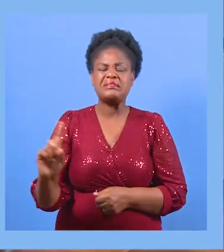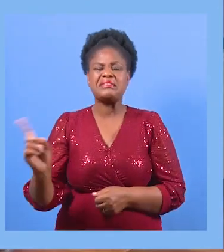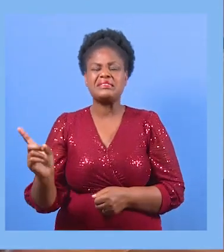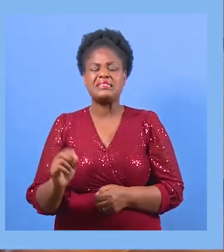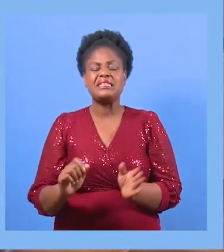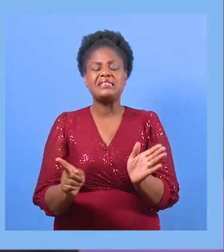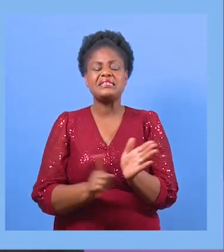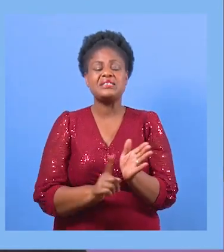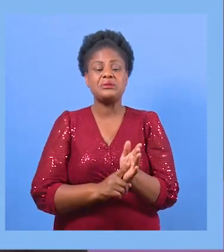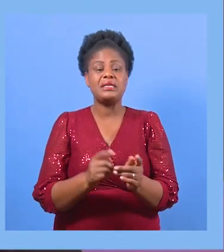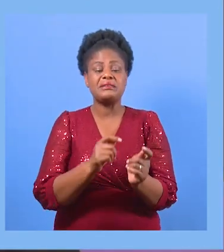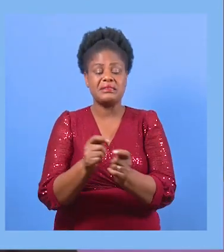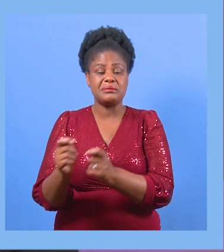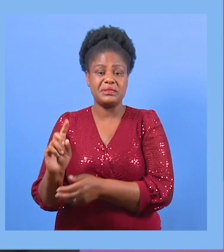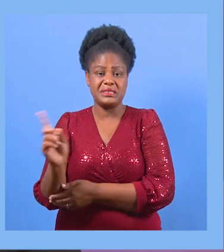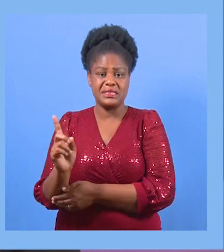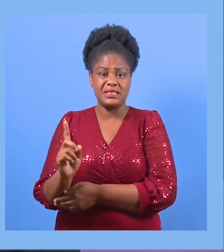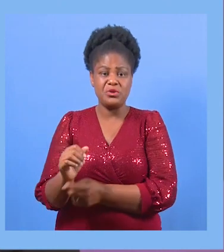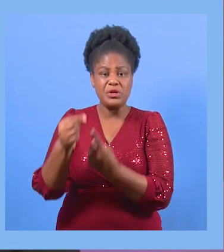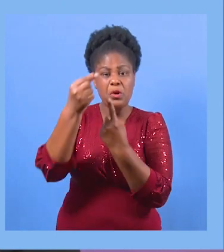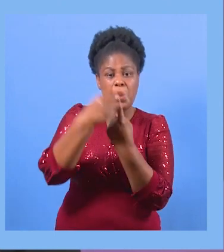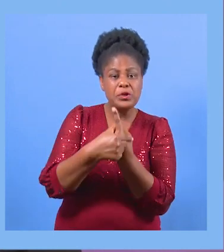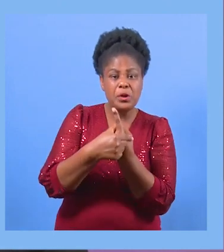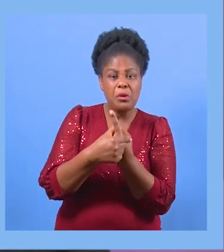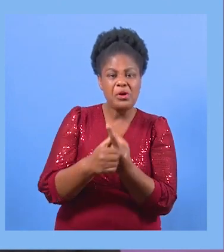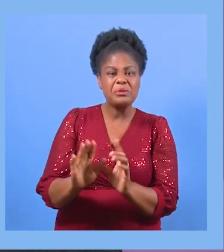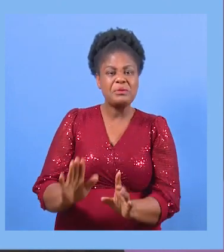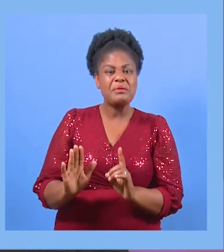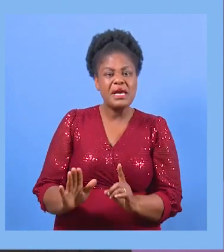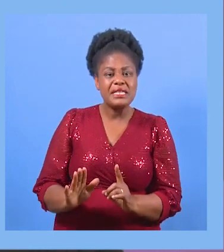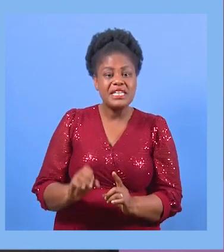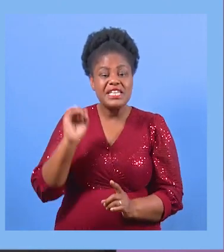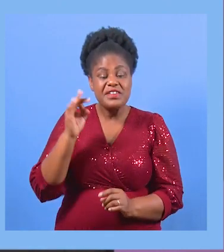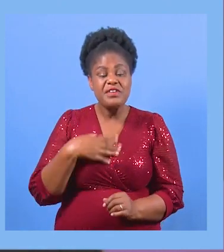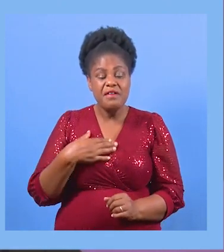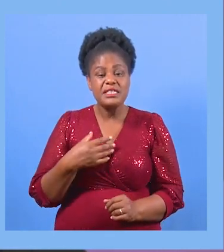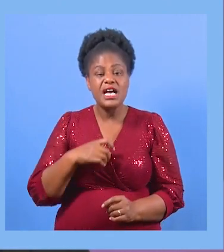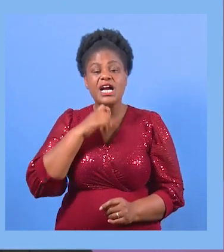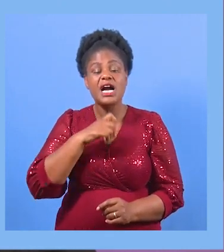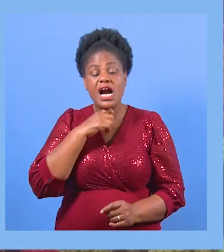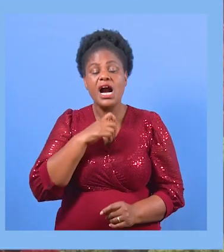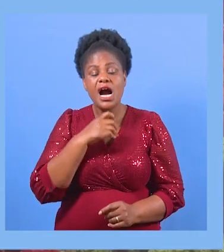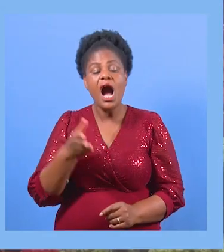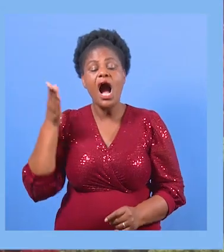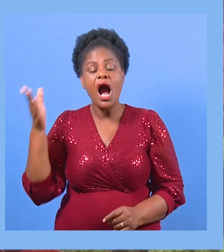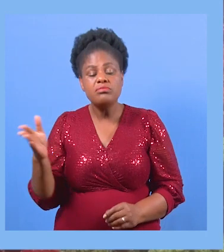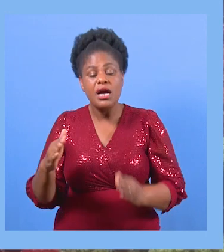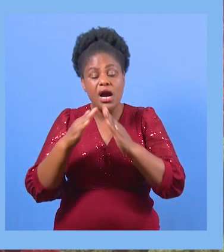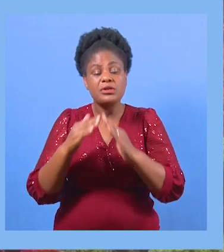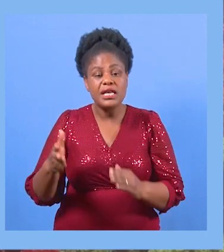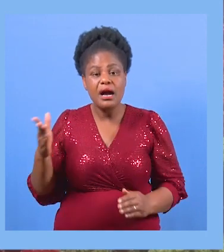pane pauchazogona kuti hanzi bonde ndorida rakachengetedzwa kana kuti chimbomira. Mota inopinda feturu iri panzapa yakakumirira. Imba yari